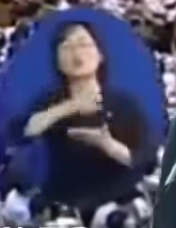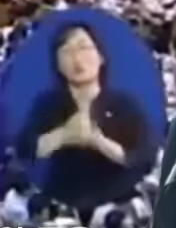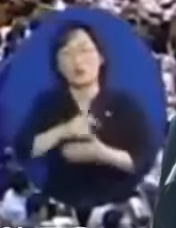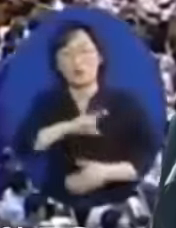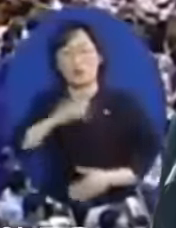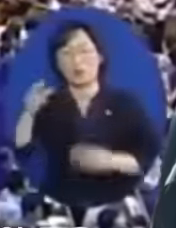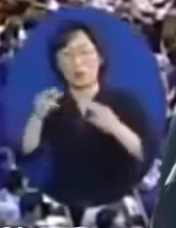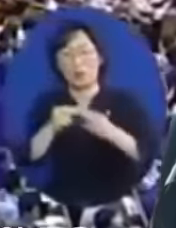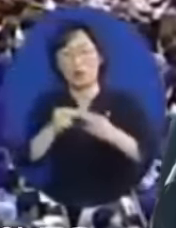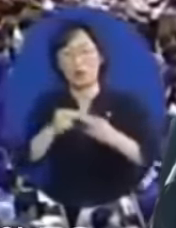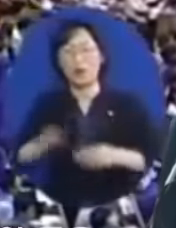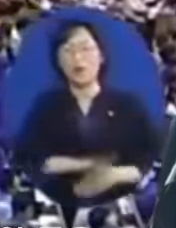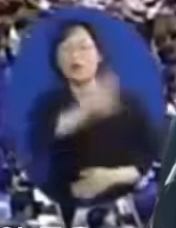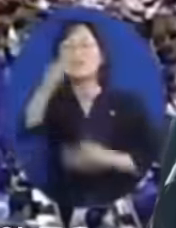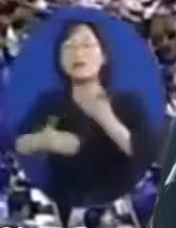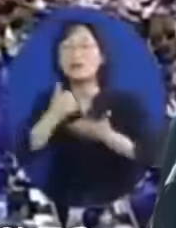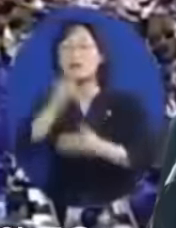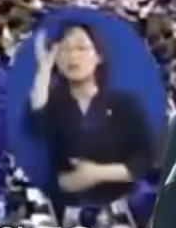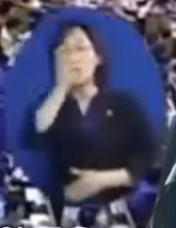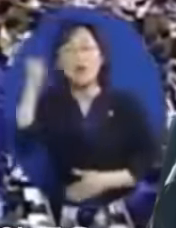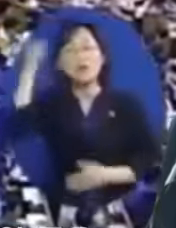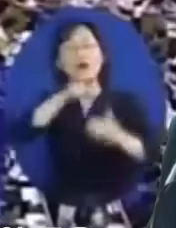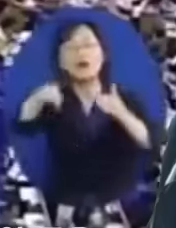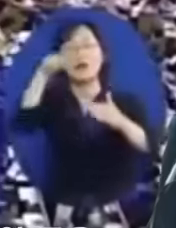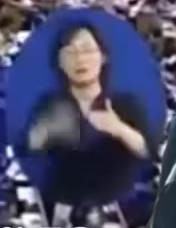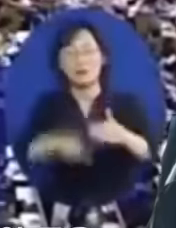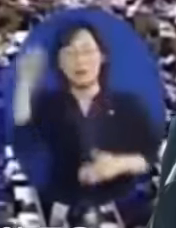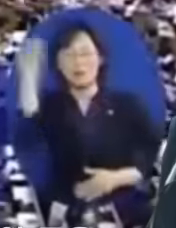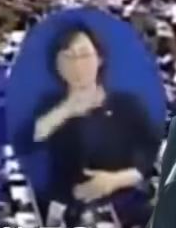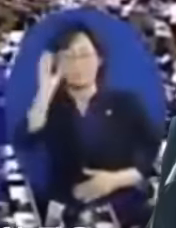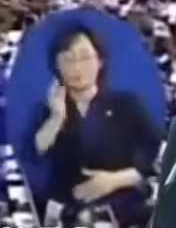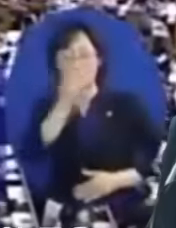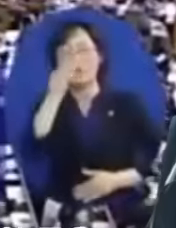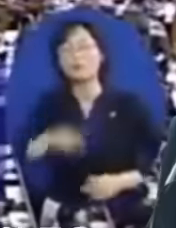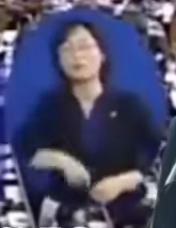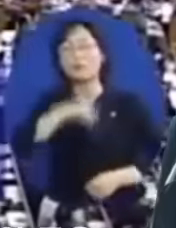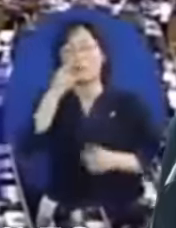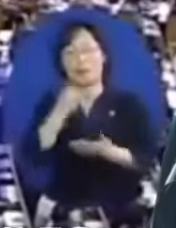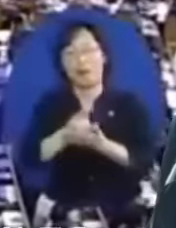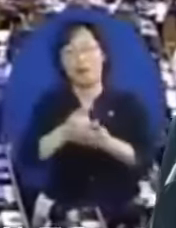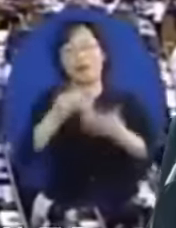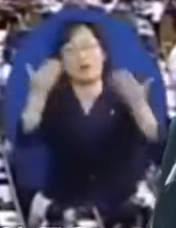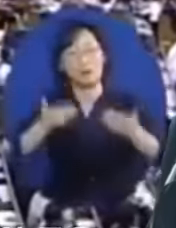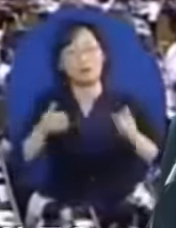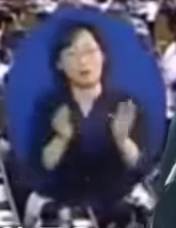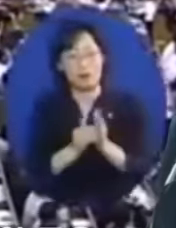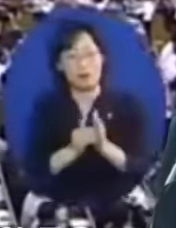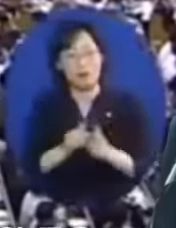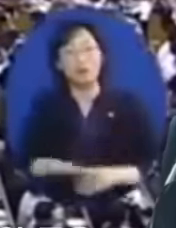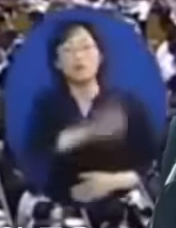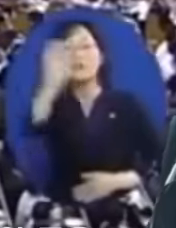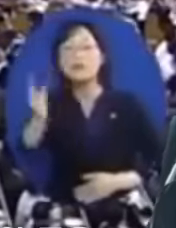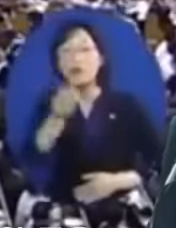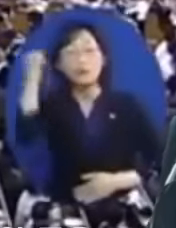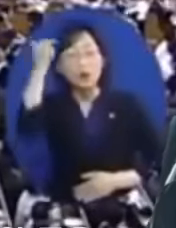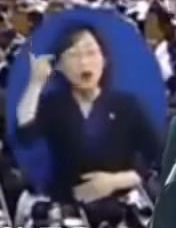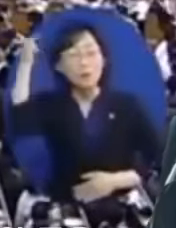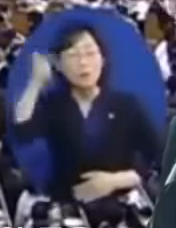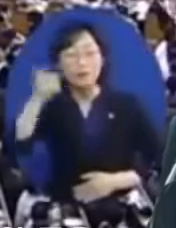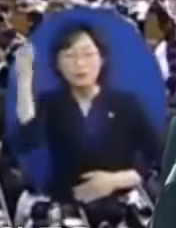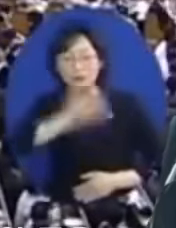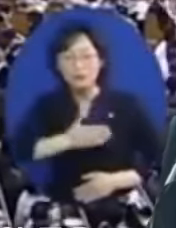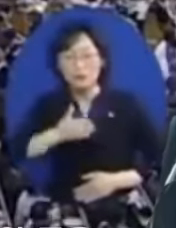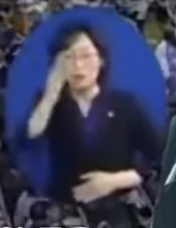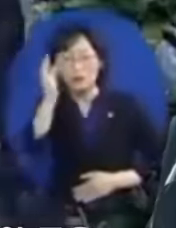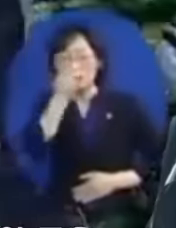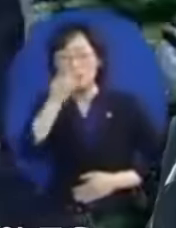우리 하나님의 성령 안에서 씻음과 거룩함과 의롭다 하심을 받았느니라. 우리가 성령과 씻음과 거룩함과